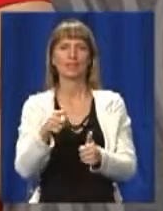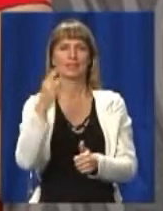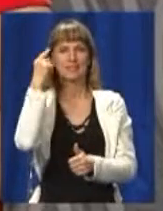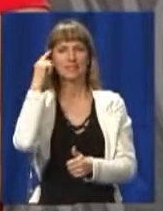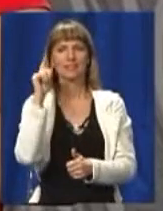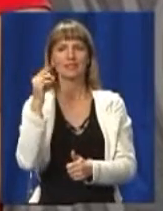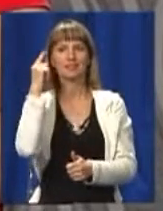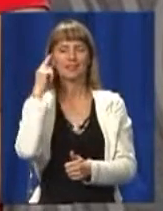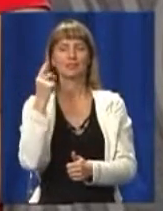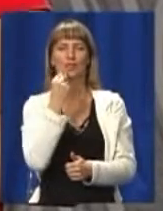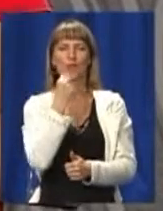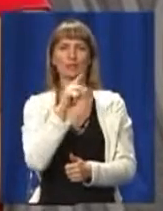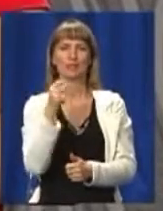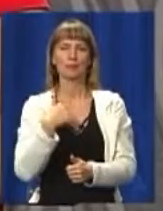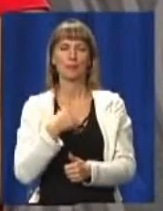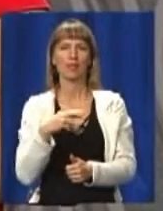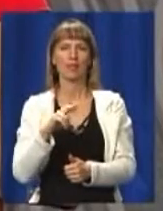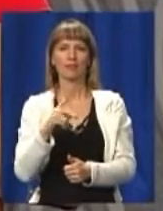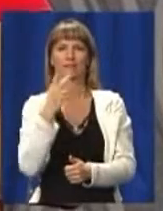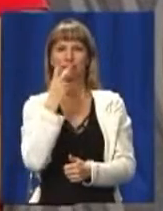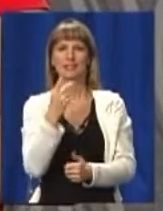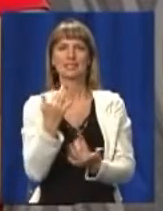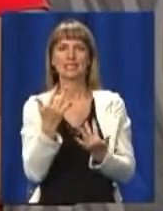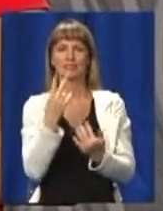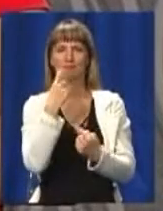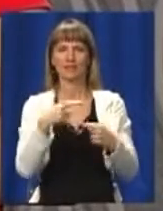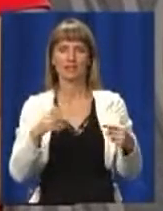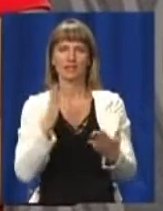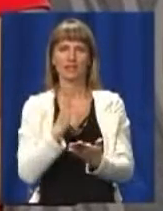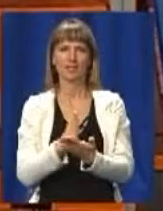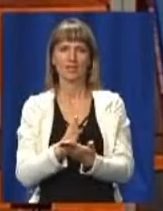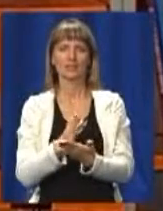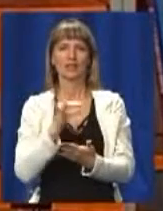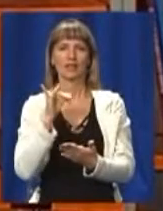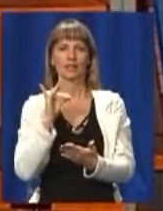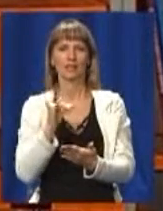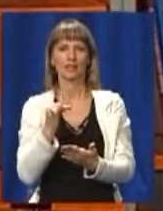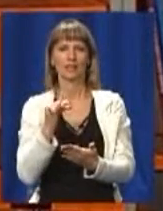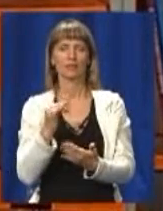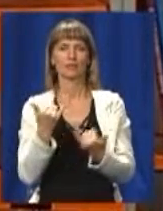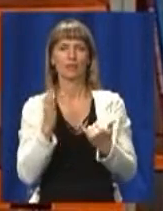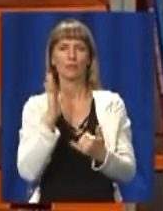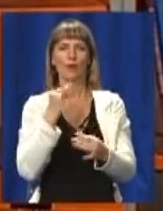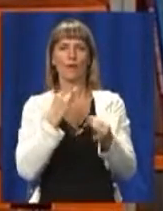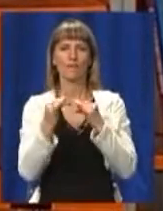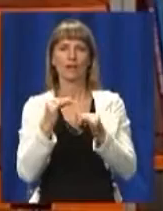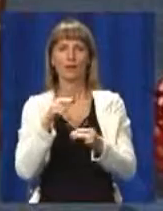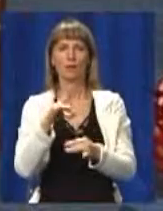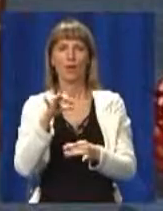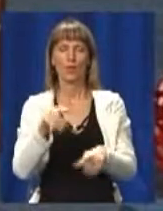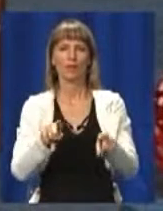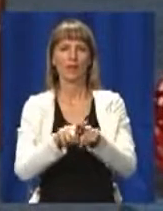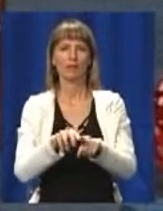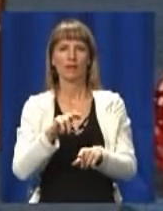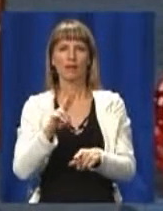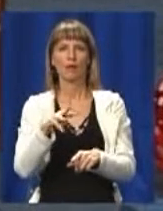знаєте, знаєте набагато краще за мене, як вони виглядають, скільки видів їх існує. І, зокрема, сьогодні будемо з вами говорити про таких,